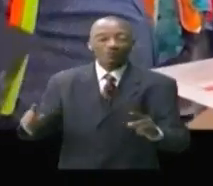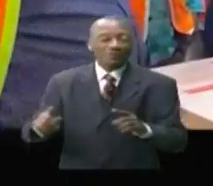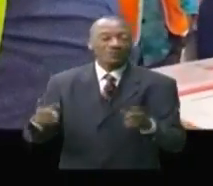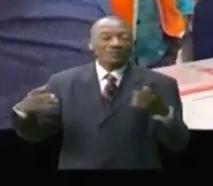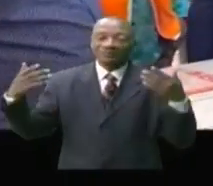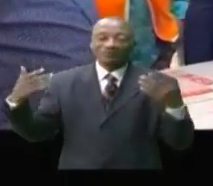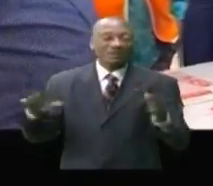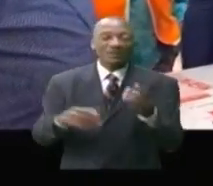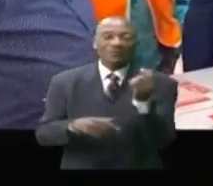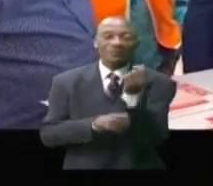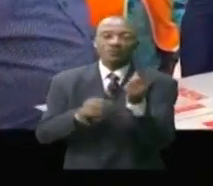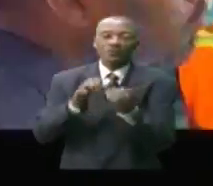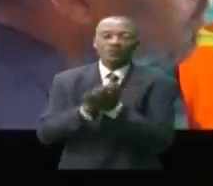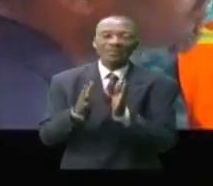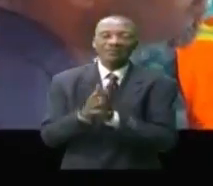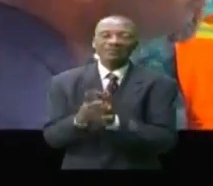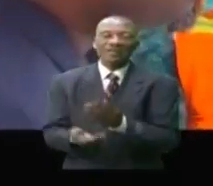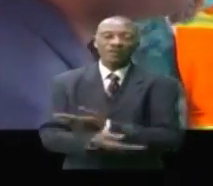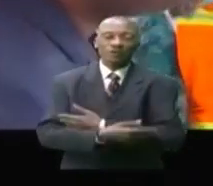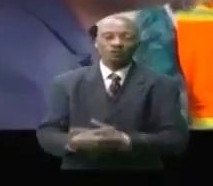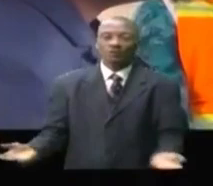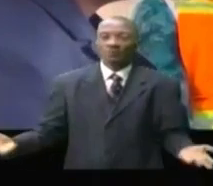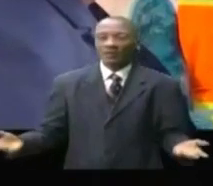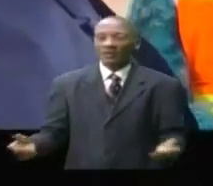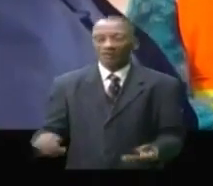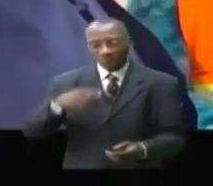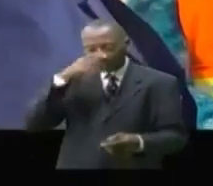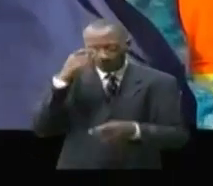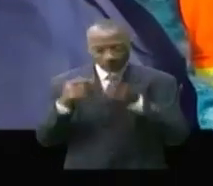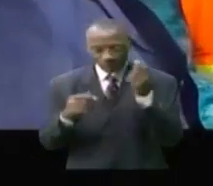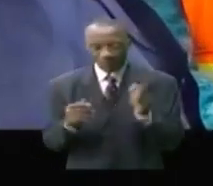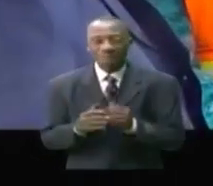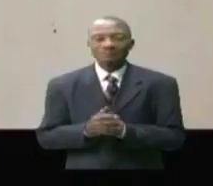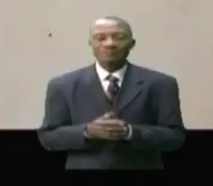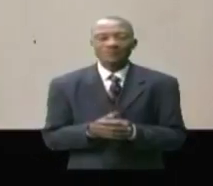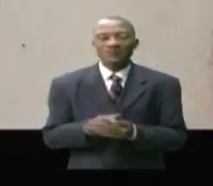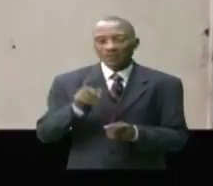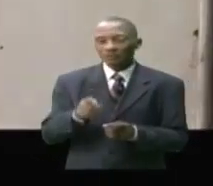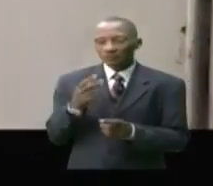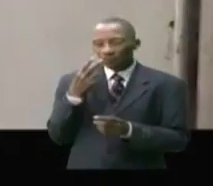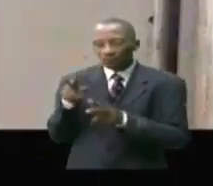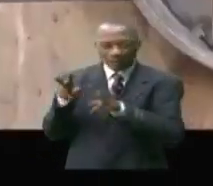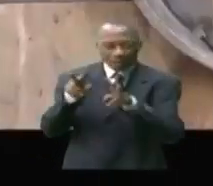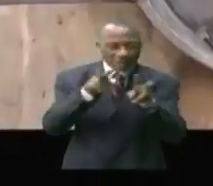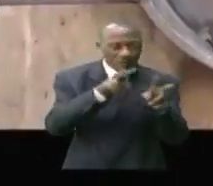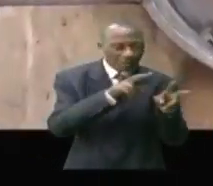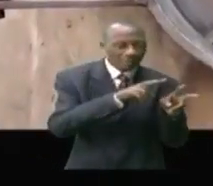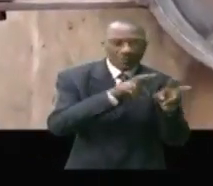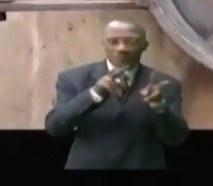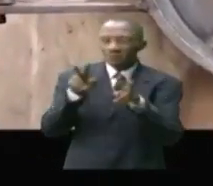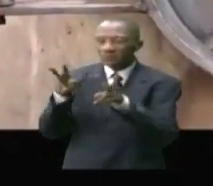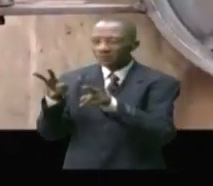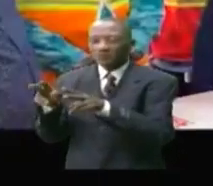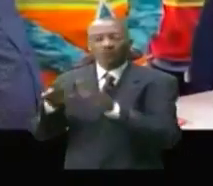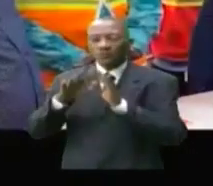les poteaux d'incendie et bien d'autres dispositifs de prévention contre les incendies. Une descente qui inaugure une